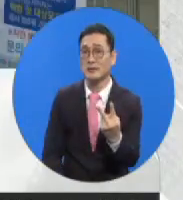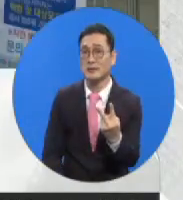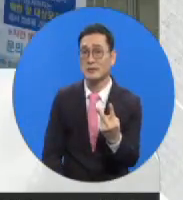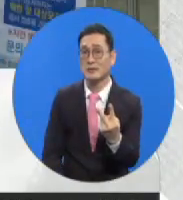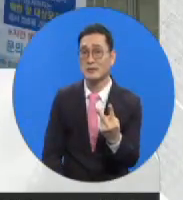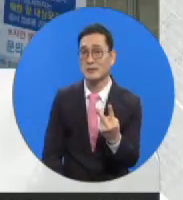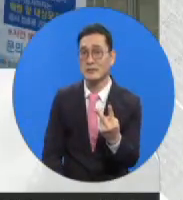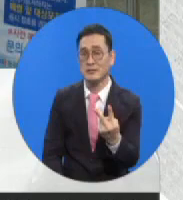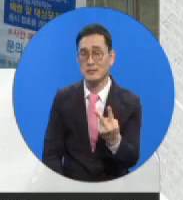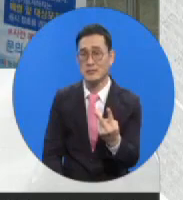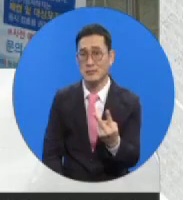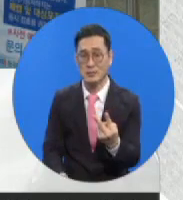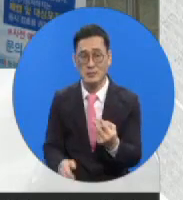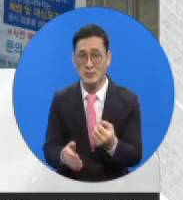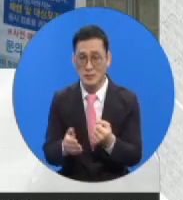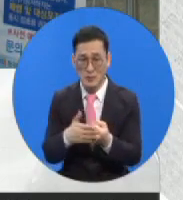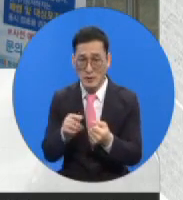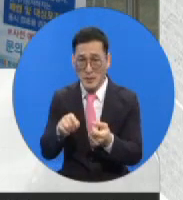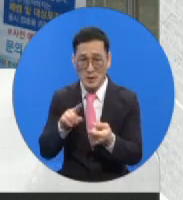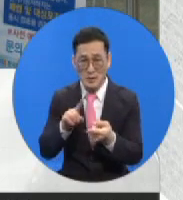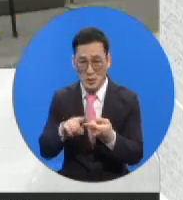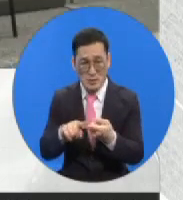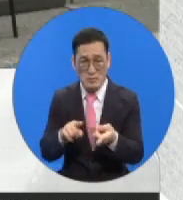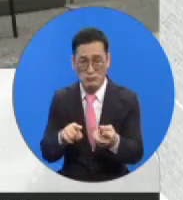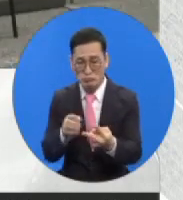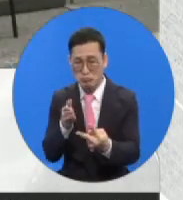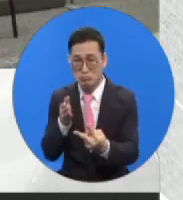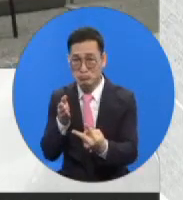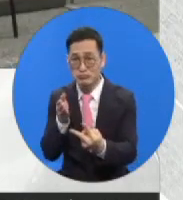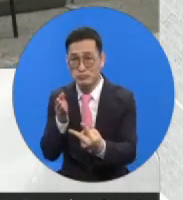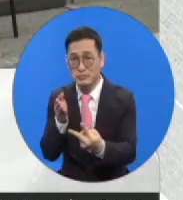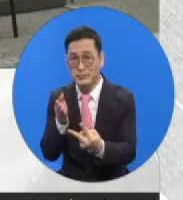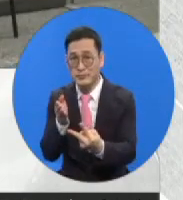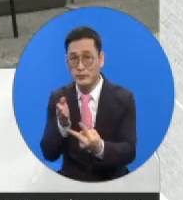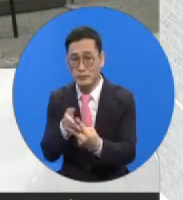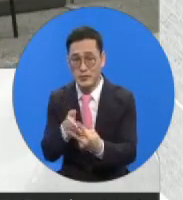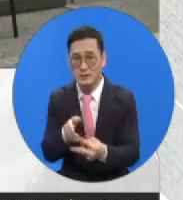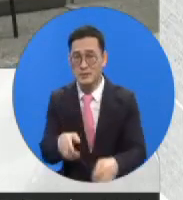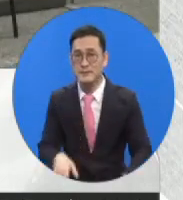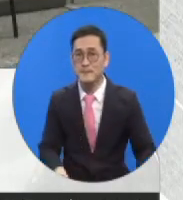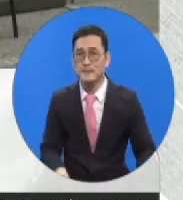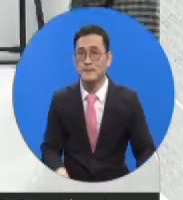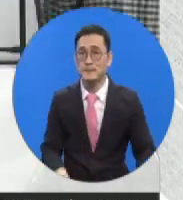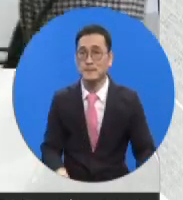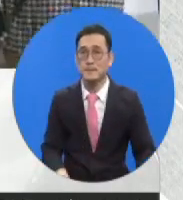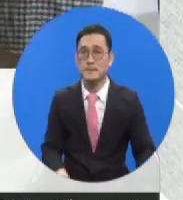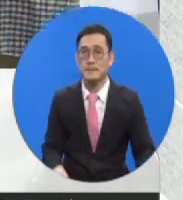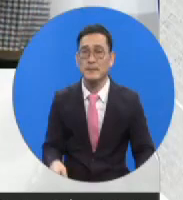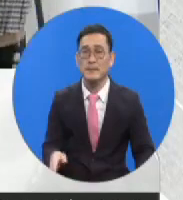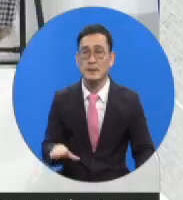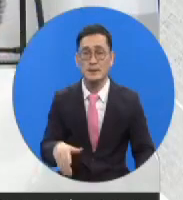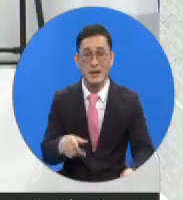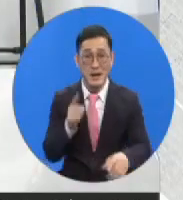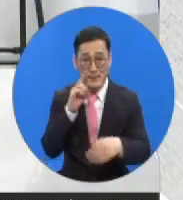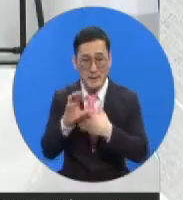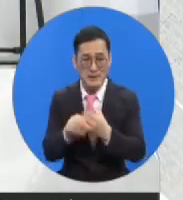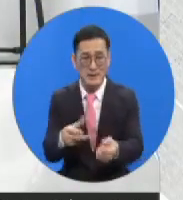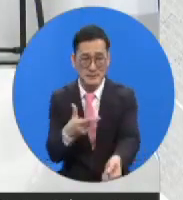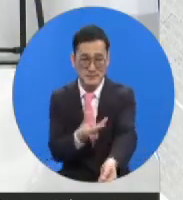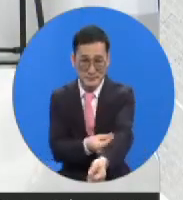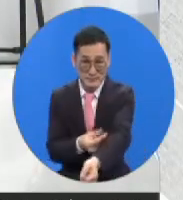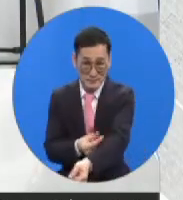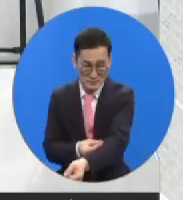걸렸을 건데 안 걸렸을 건데 이거 따지기는 되게 어려우니까 그러면은 백신으로 인한 그 사망은 중단될 거예요. 백신을 안 맞으니까.